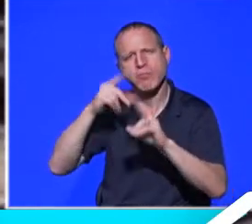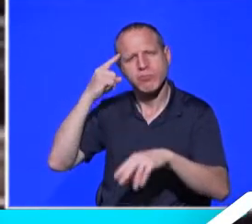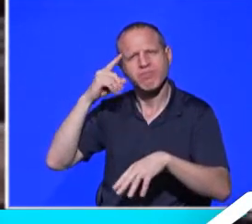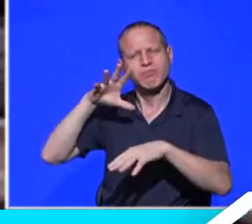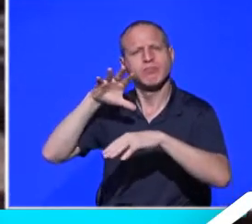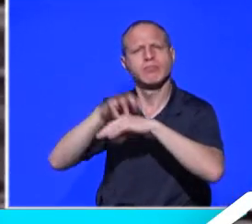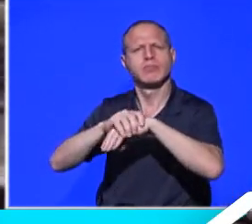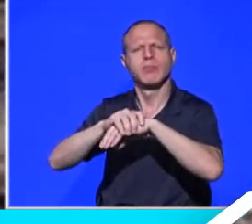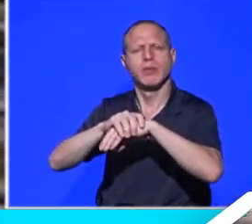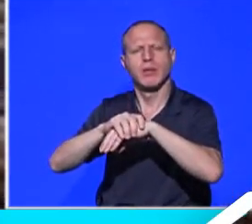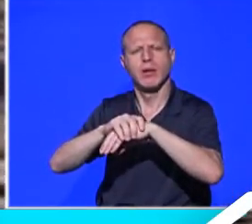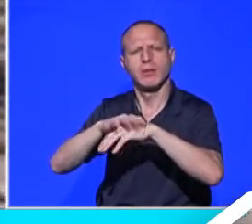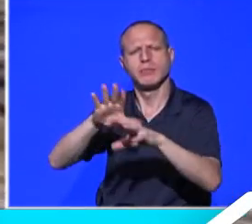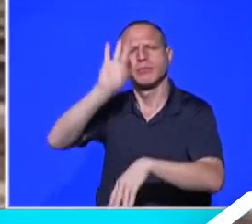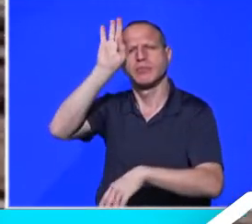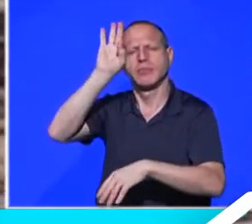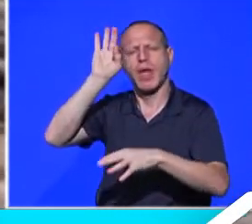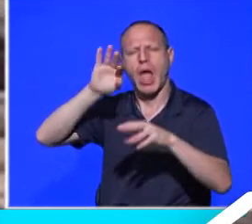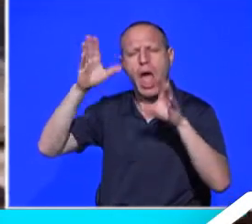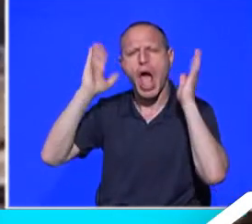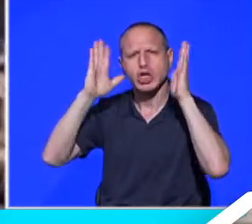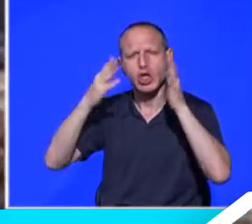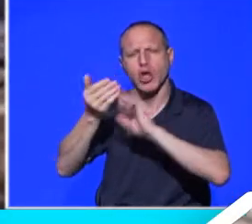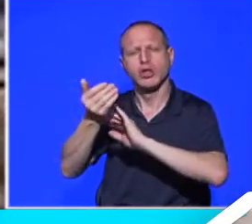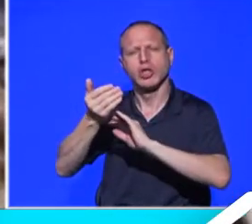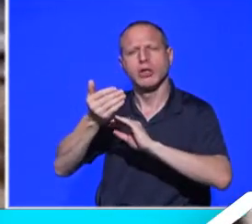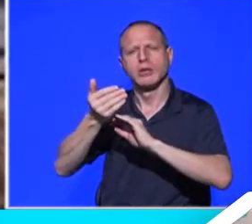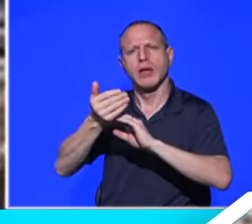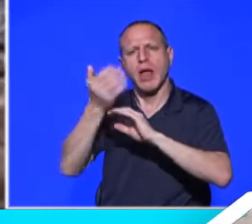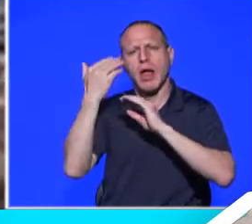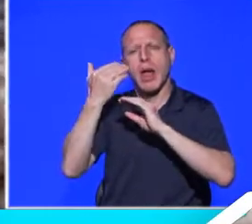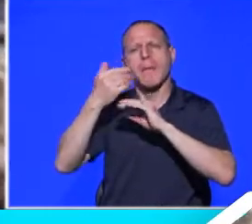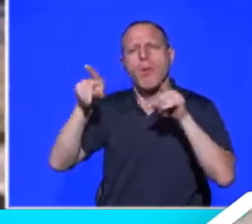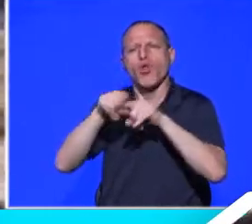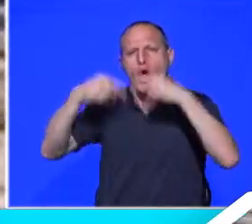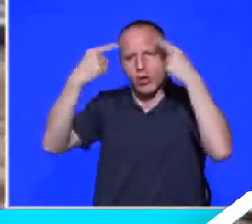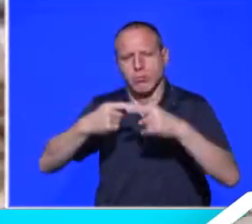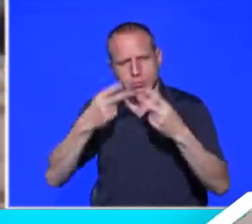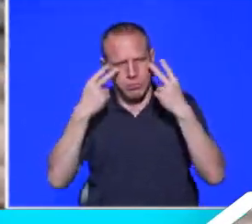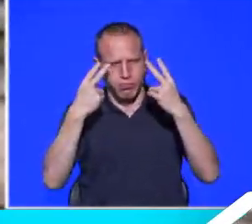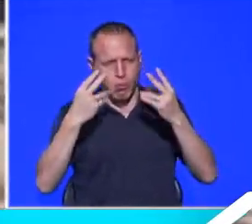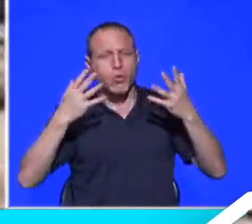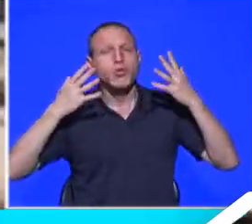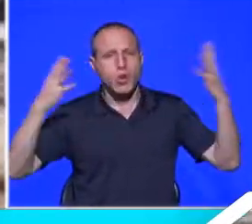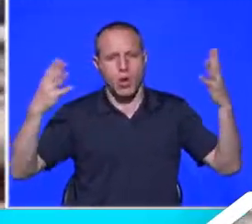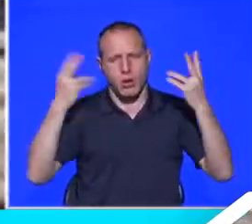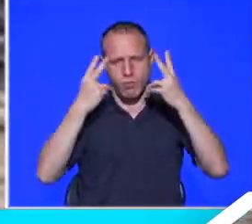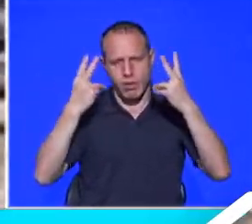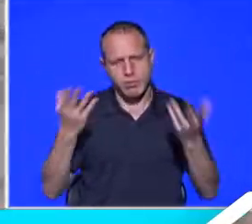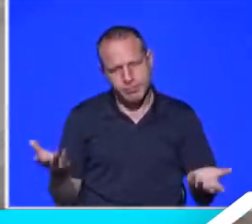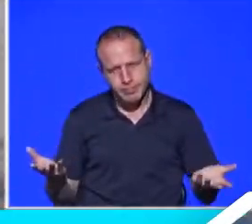אסונות כאלה מבעוד יום. בוודאי, ואז המשמעות של זה היא דרמטית. קודם כל, אגב, אני חייב להגיד לך,